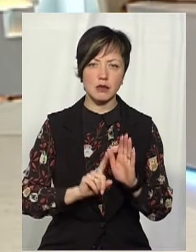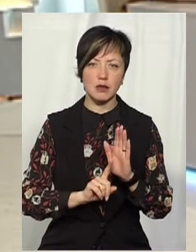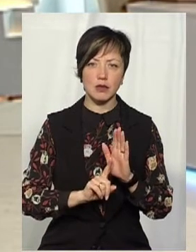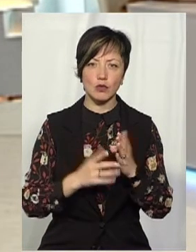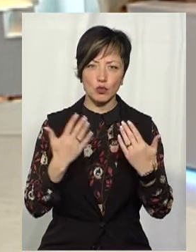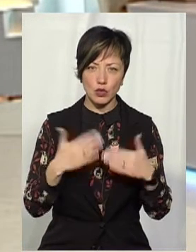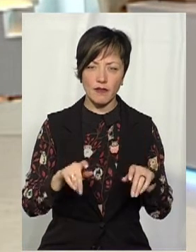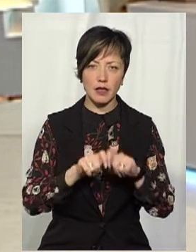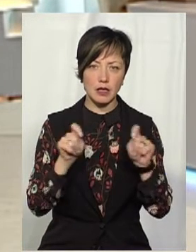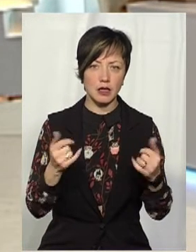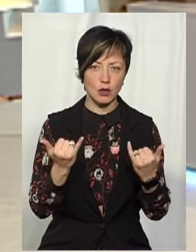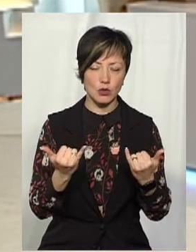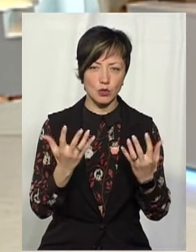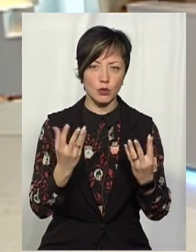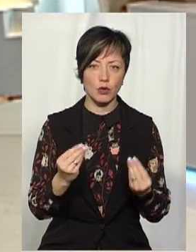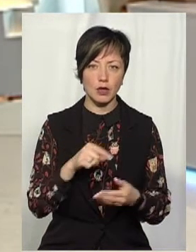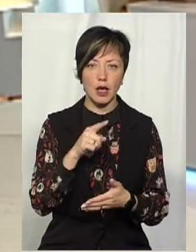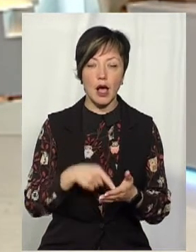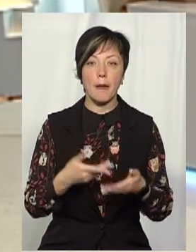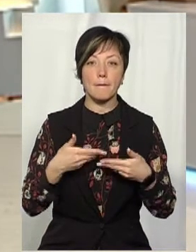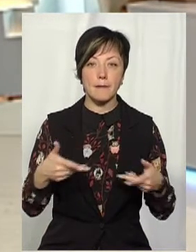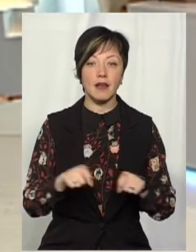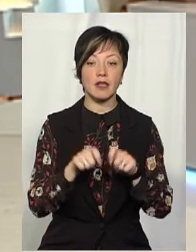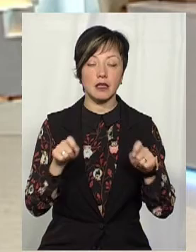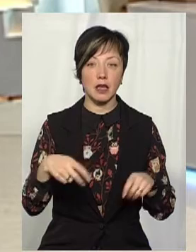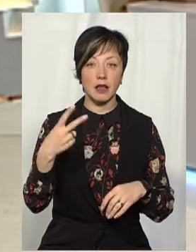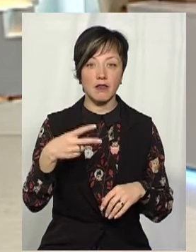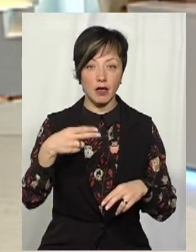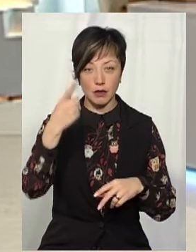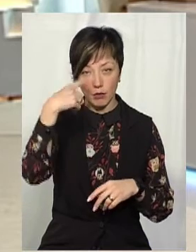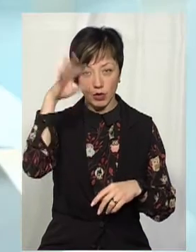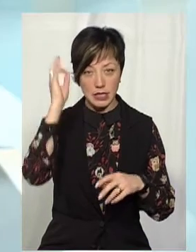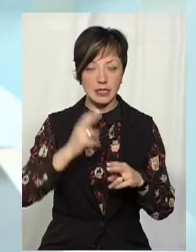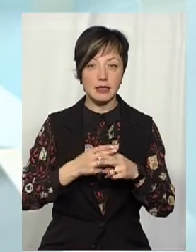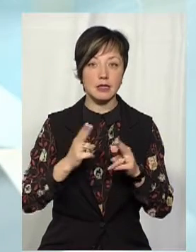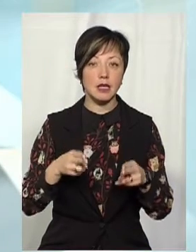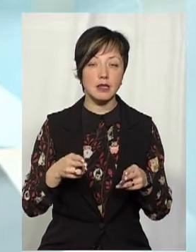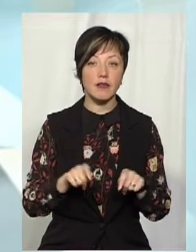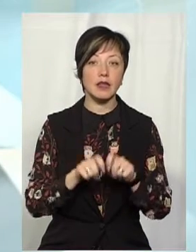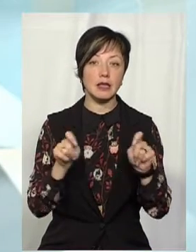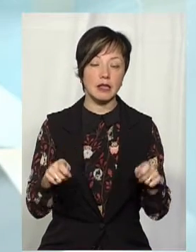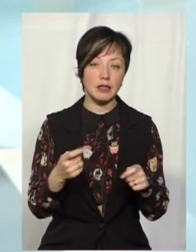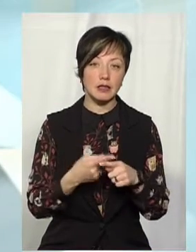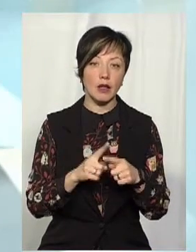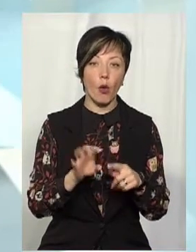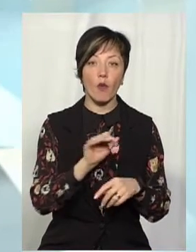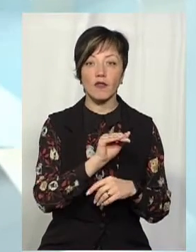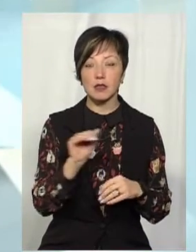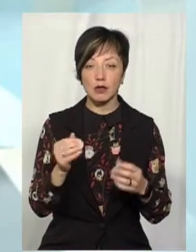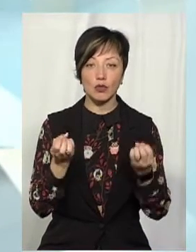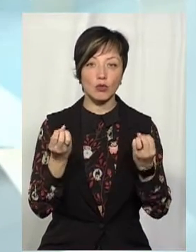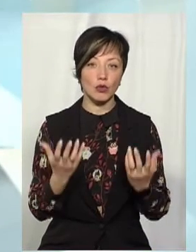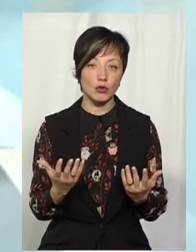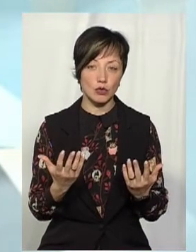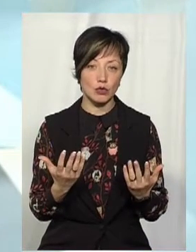заплановані вже відкриті на сьогодні? Ми відкрили вже 20 поліцейських станцій. Ну, відкрили це так, офіційно просто